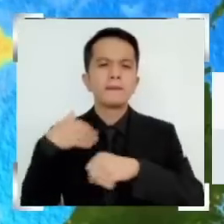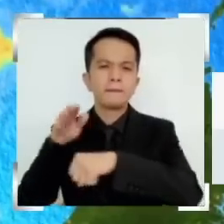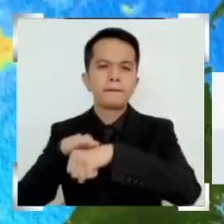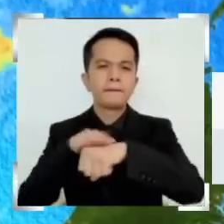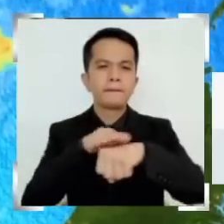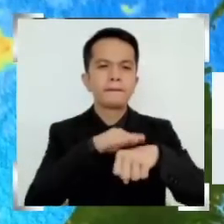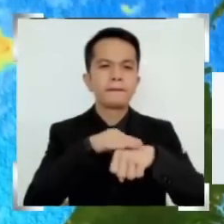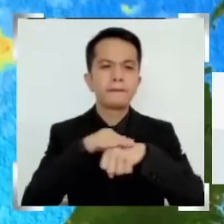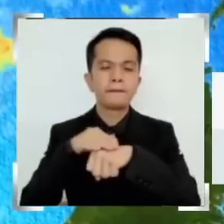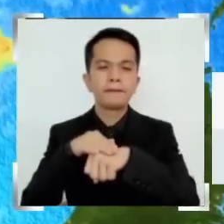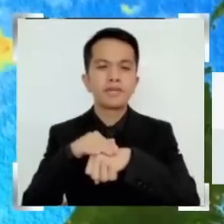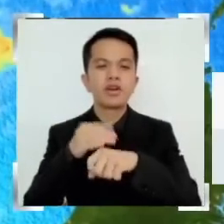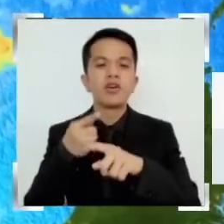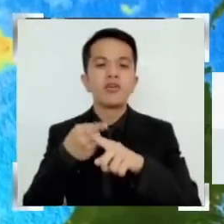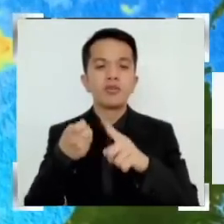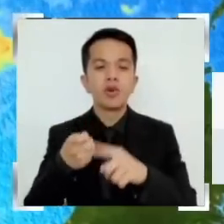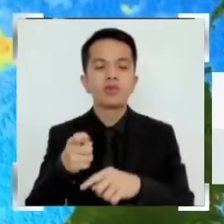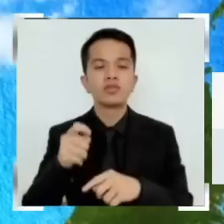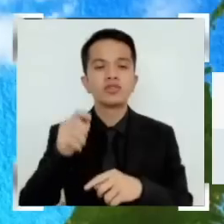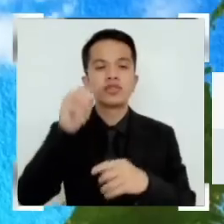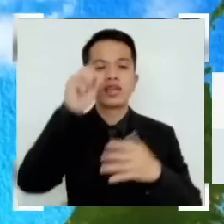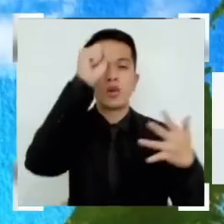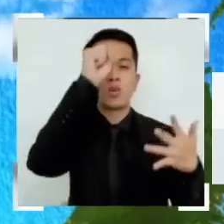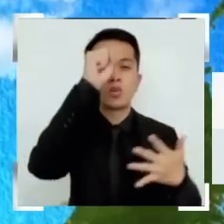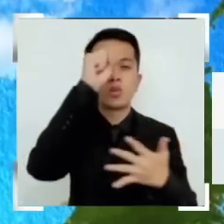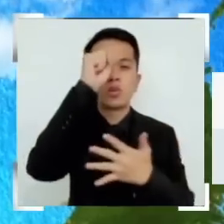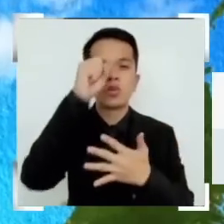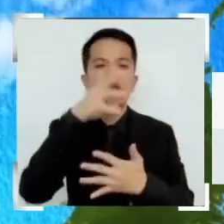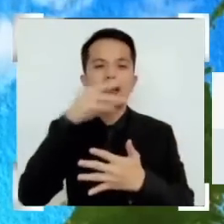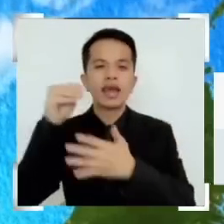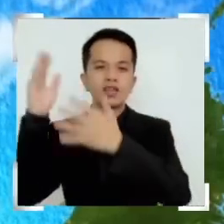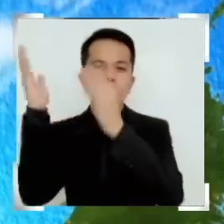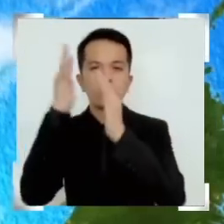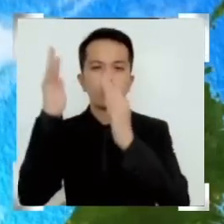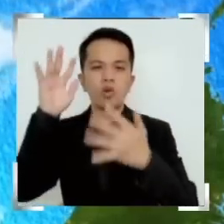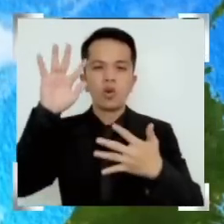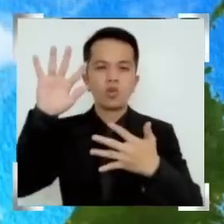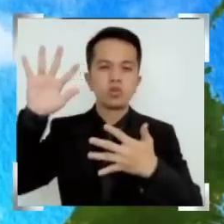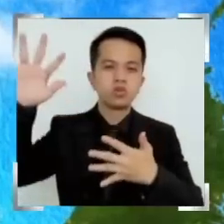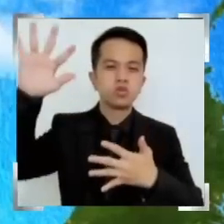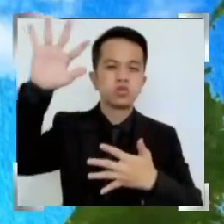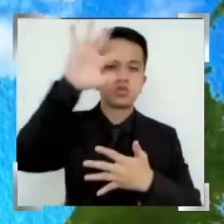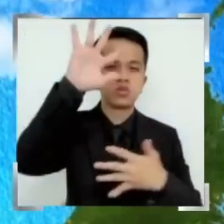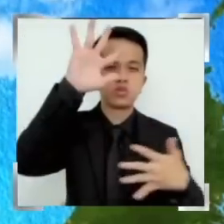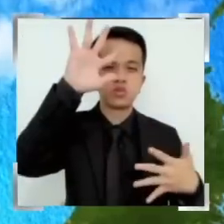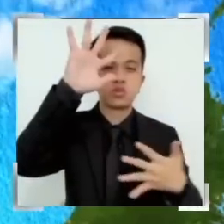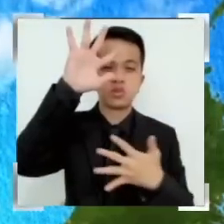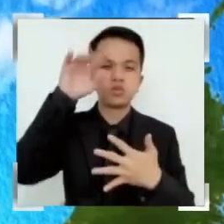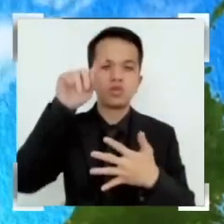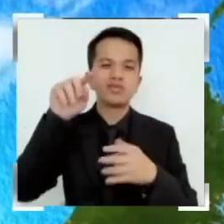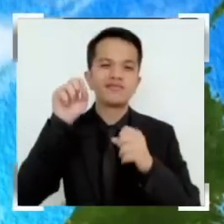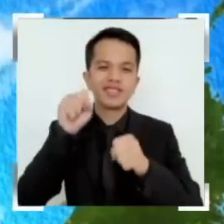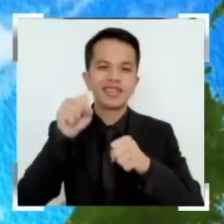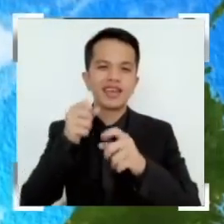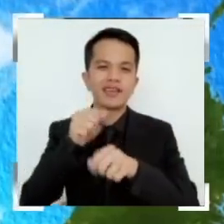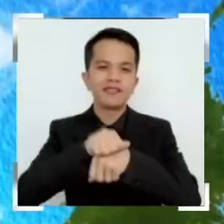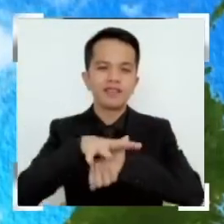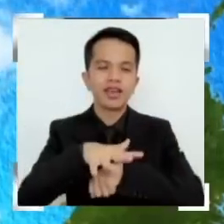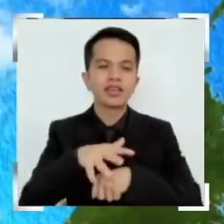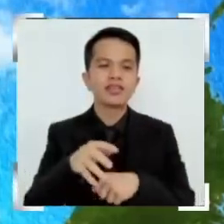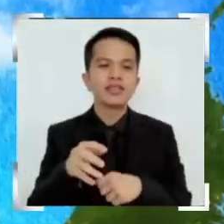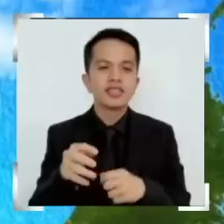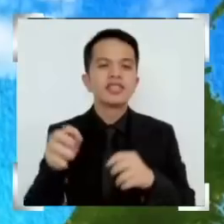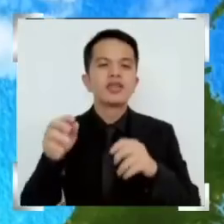pinagsamang epekto ng southwest monsoon at bagyo. Sa Northern Luzon at Extreme Northern Luzon, inaasahan ng napakatinding ulan